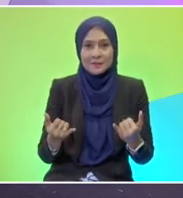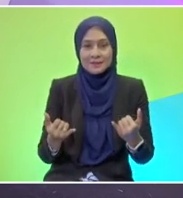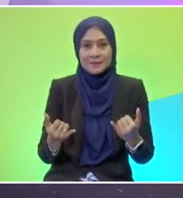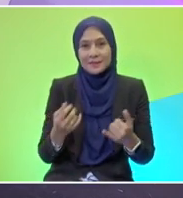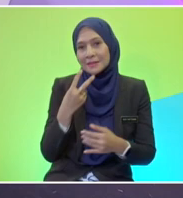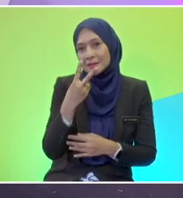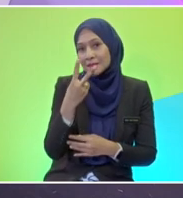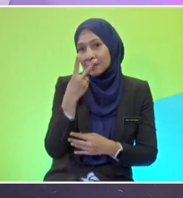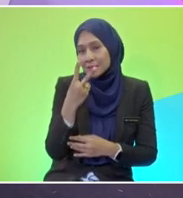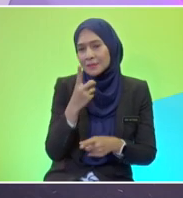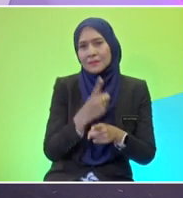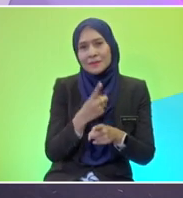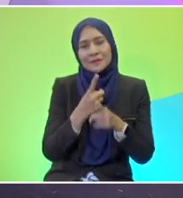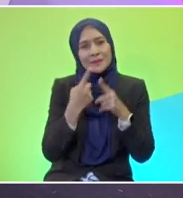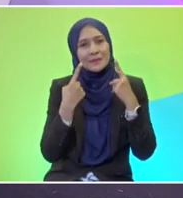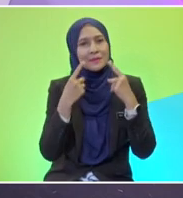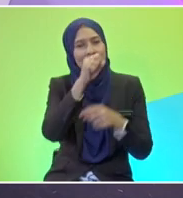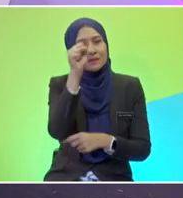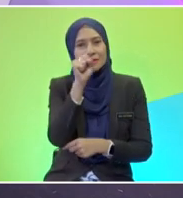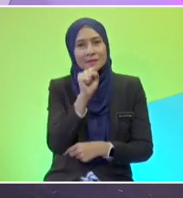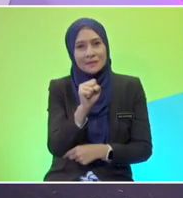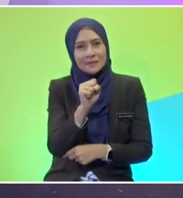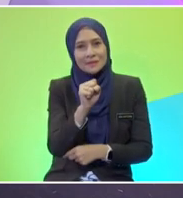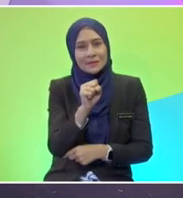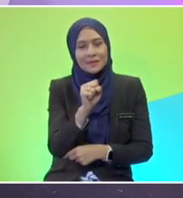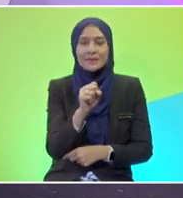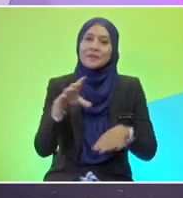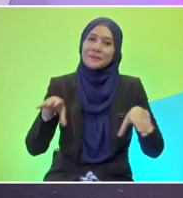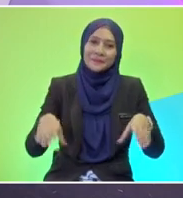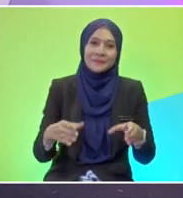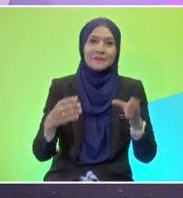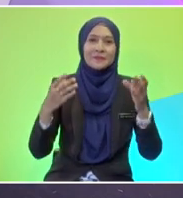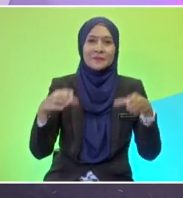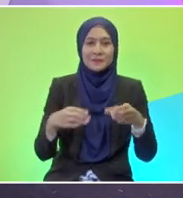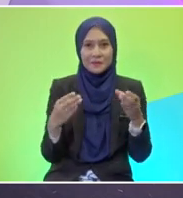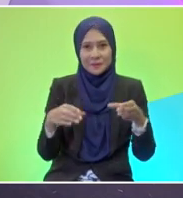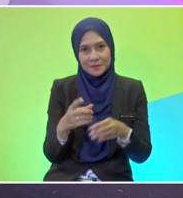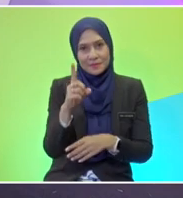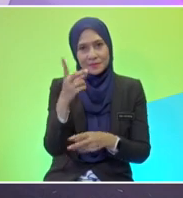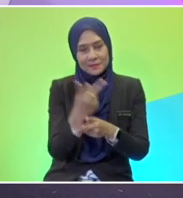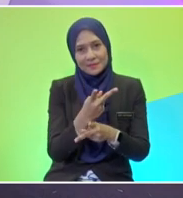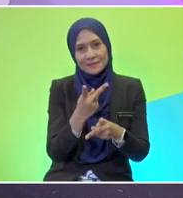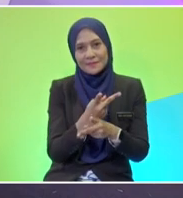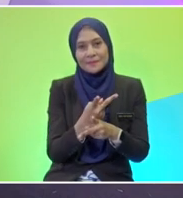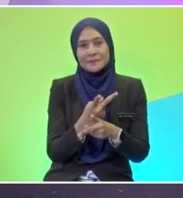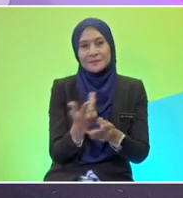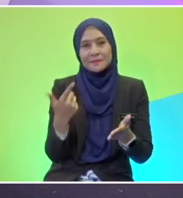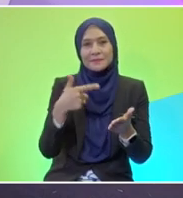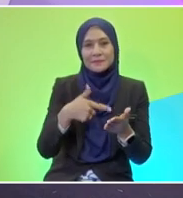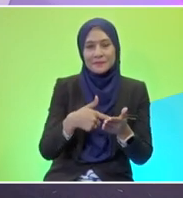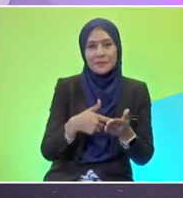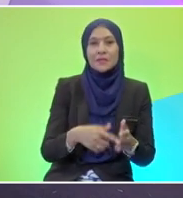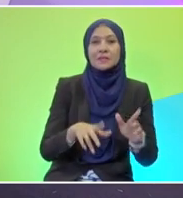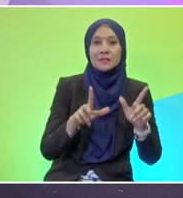Dia uji cikgu 6 tolak 1 bukan 6 tolak 5. Sekali lagi lah Kak Fika. Okay. Sebab Kak Fika dah pandai dah guna kad gerak baki ni.